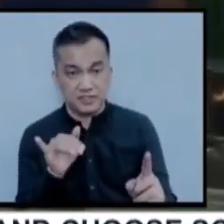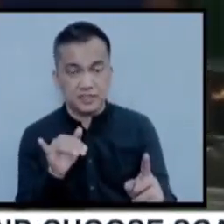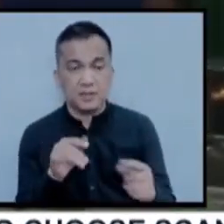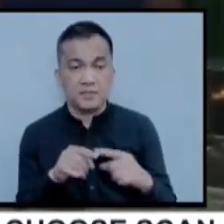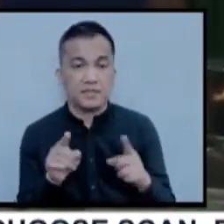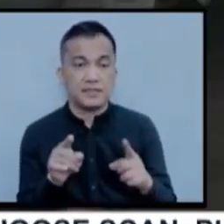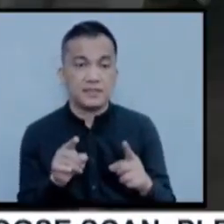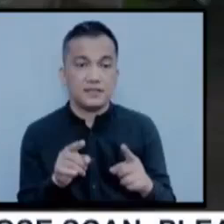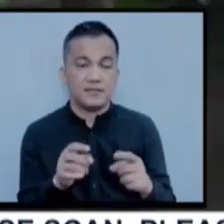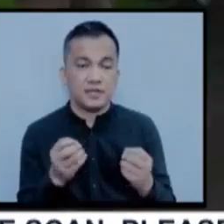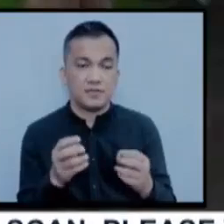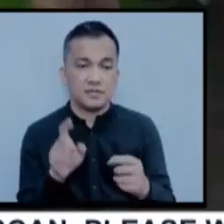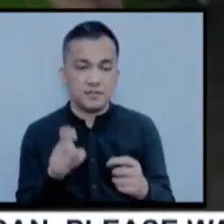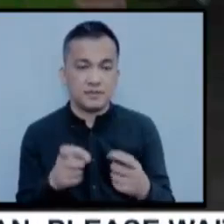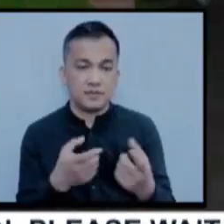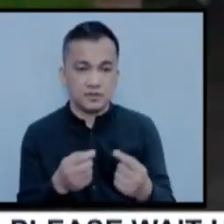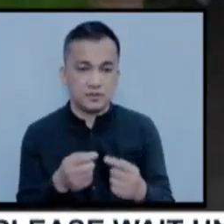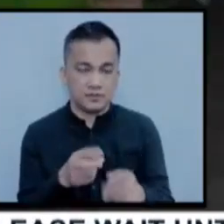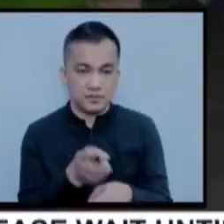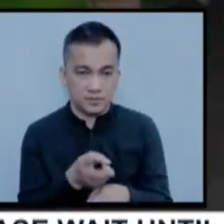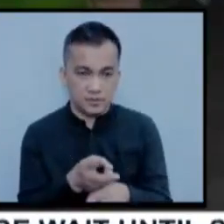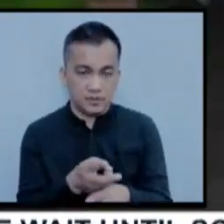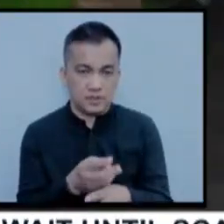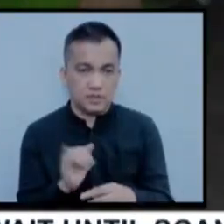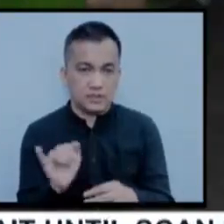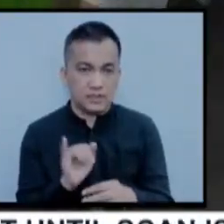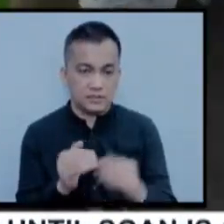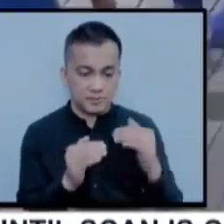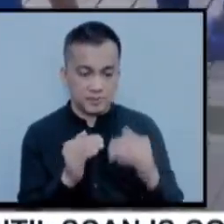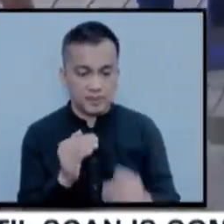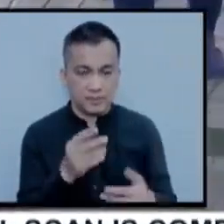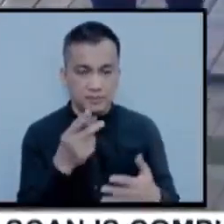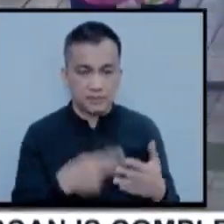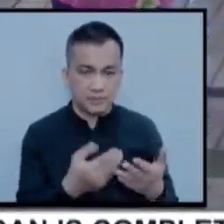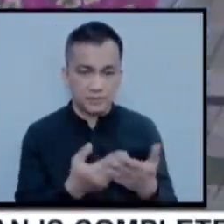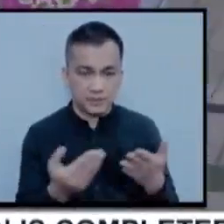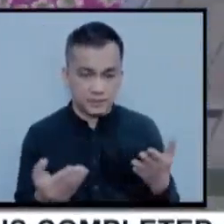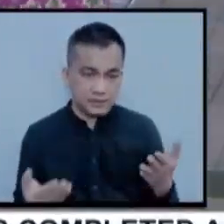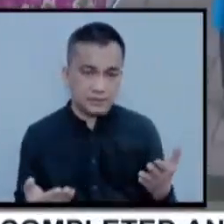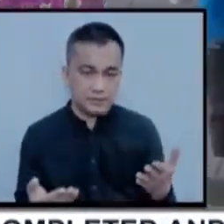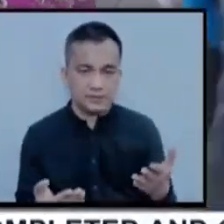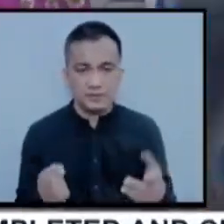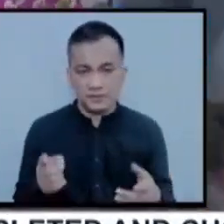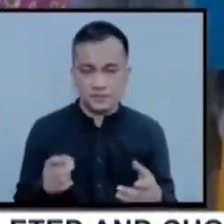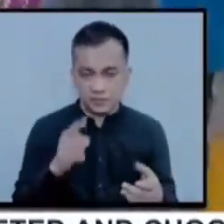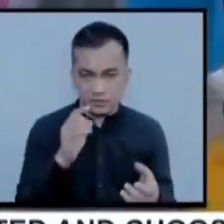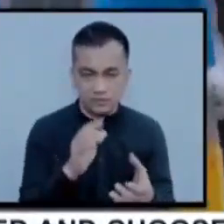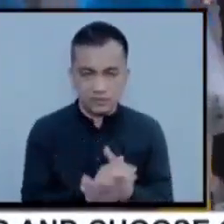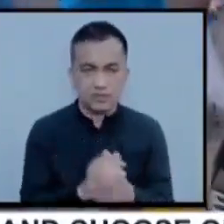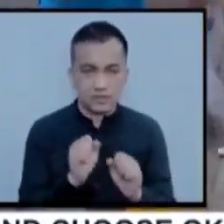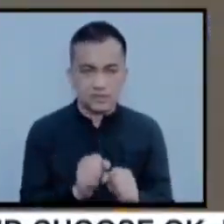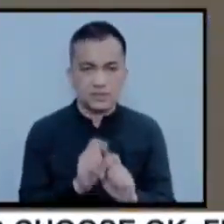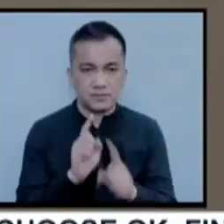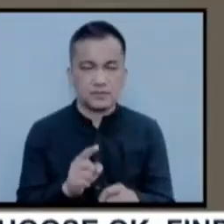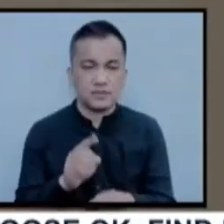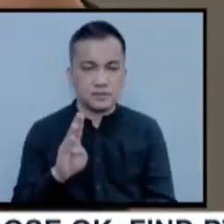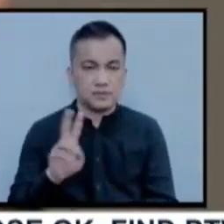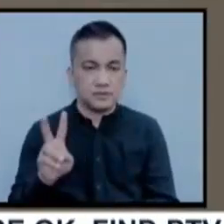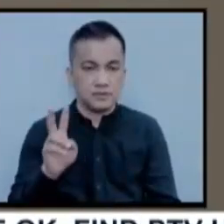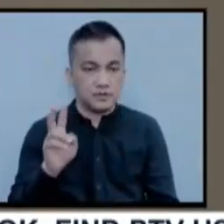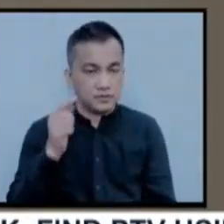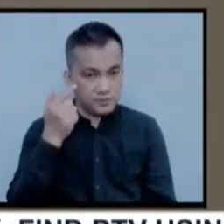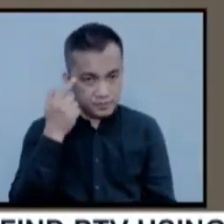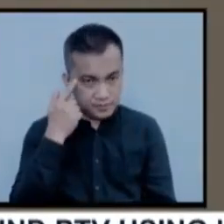na tutukan gaya ng pagpapababa ng mga presyo ng mga bilihin bagay na naniniwala siyang matutugunan ng Marcos junor administration sa